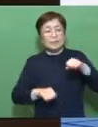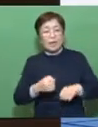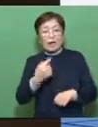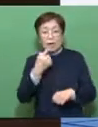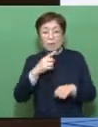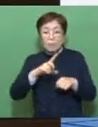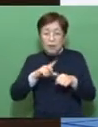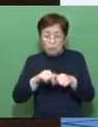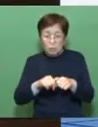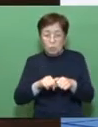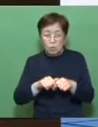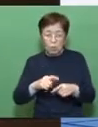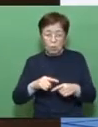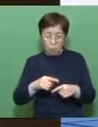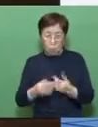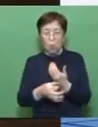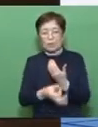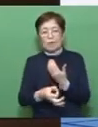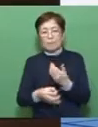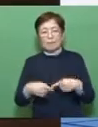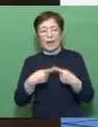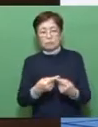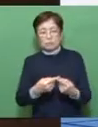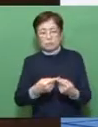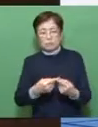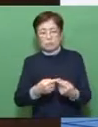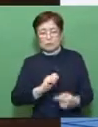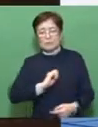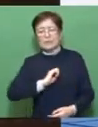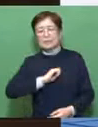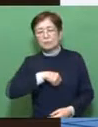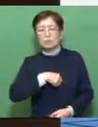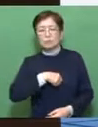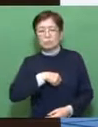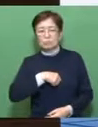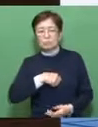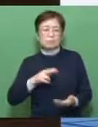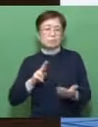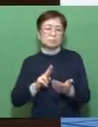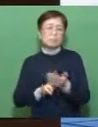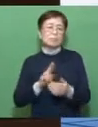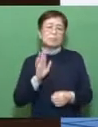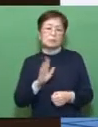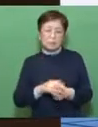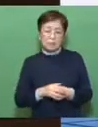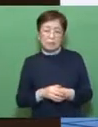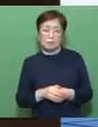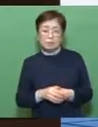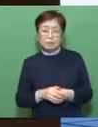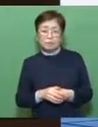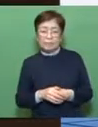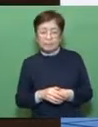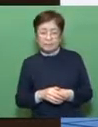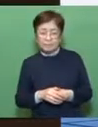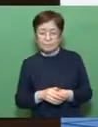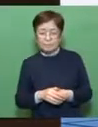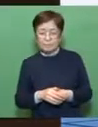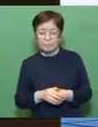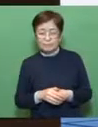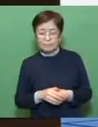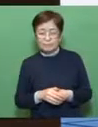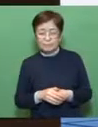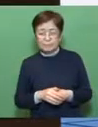の保険に加入することを表件としては県民の皆さんに義務付けをさせていただこう